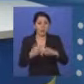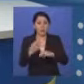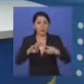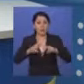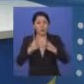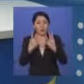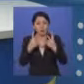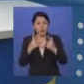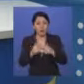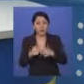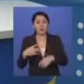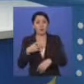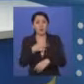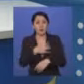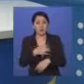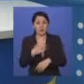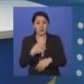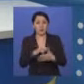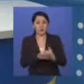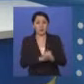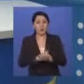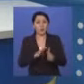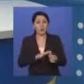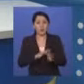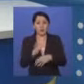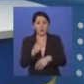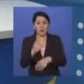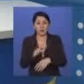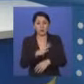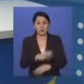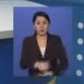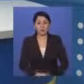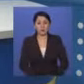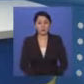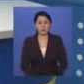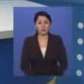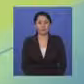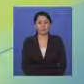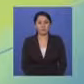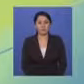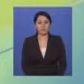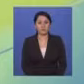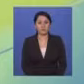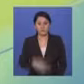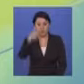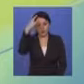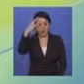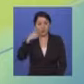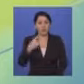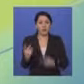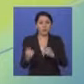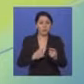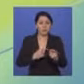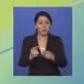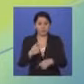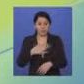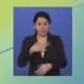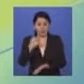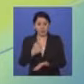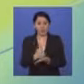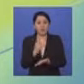проблемаларды шешуде маңызды әрі конструктивті рөл атқаратынын атап өткен. Қазақстан президенті ретінде менің